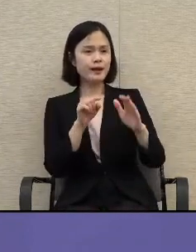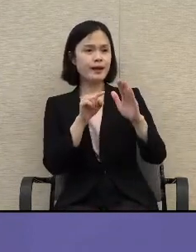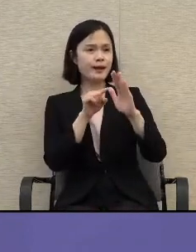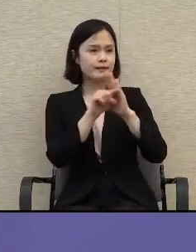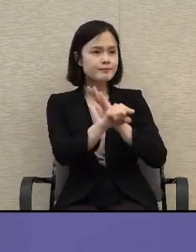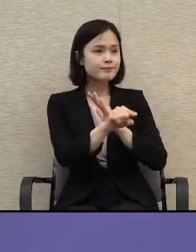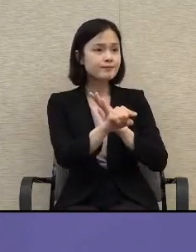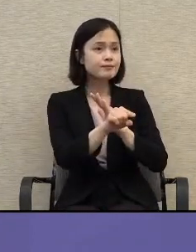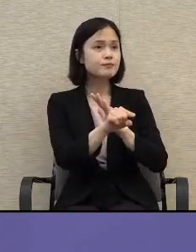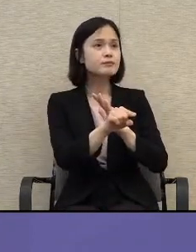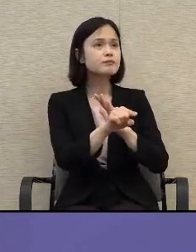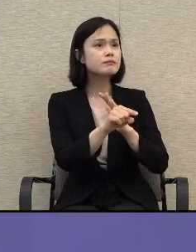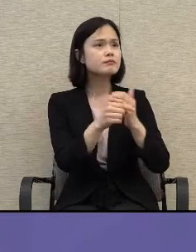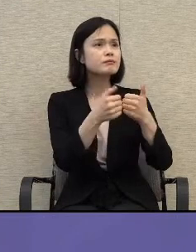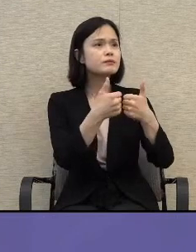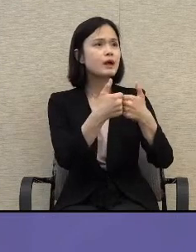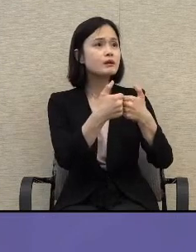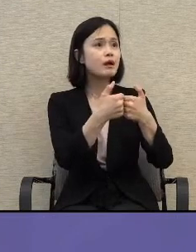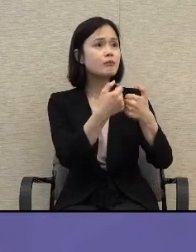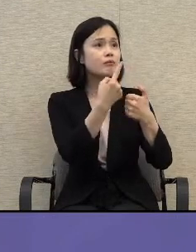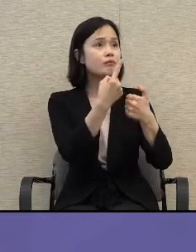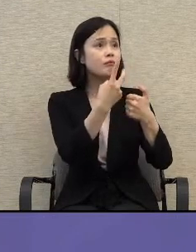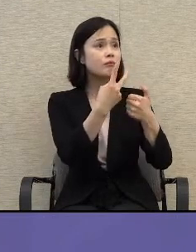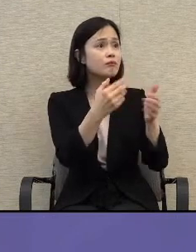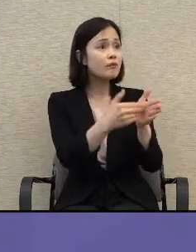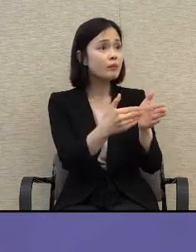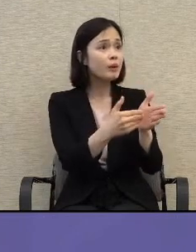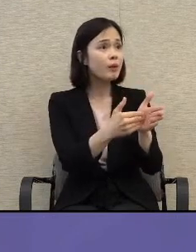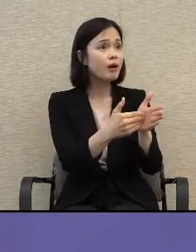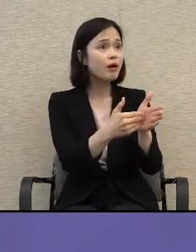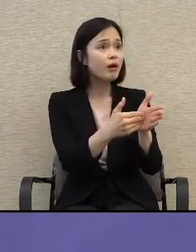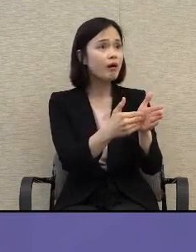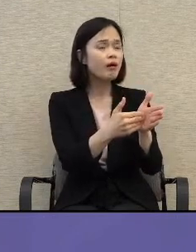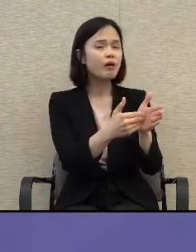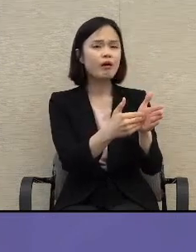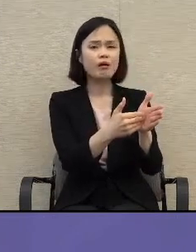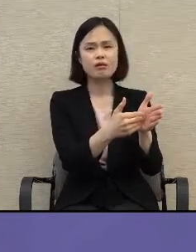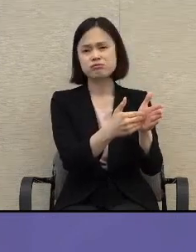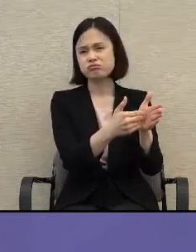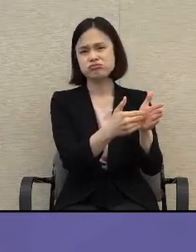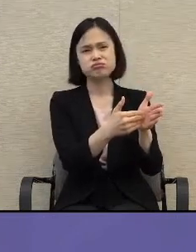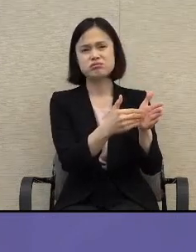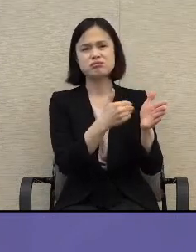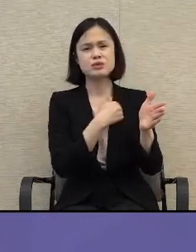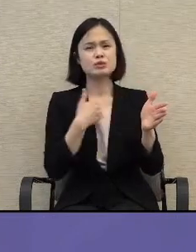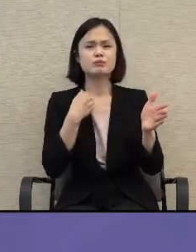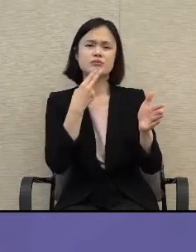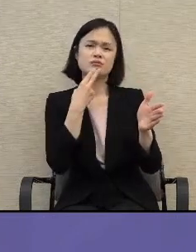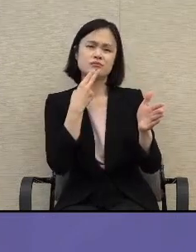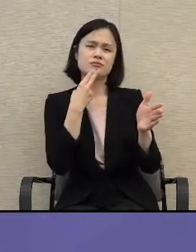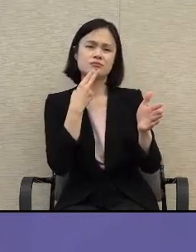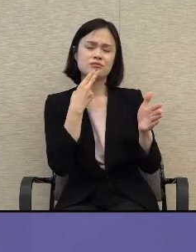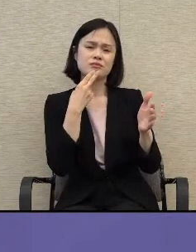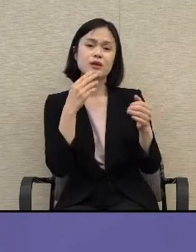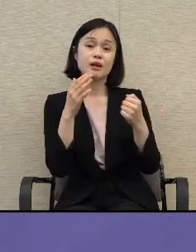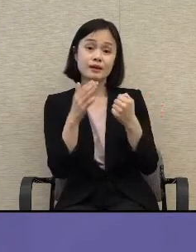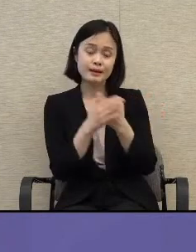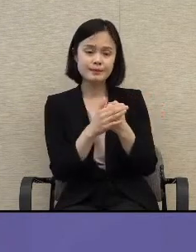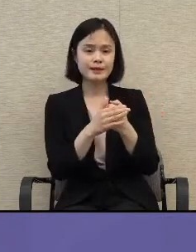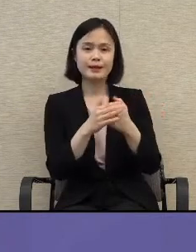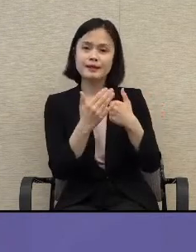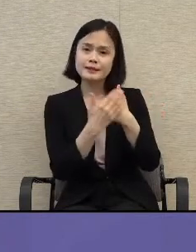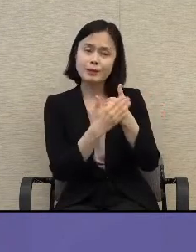가서 받는 게 결국 상담 몇 번인 거야라는 개념들은 분명히 불만족한 상황들로 드러날 것 같습니다. 그래서